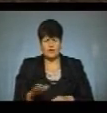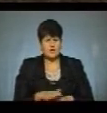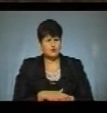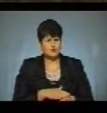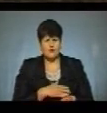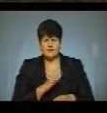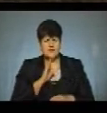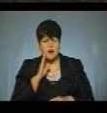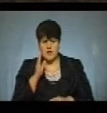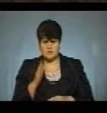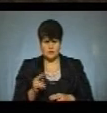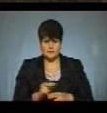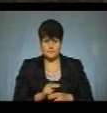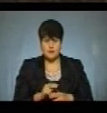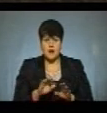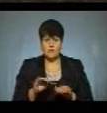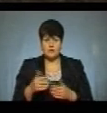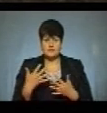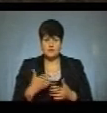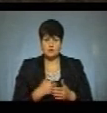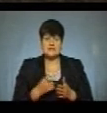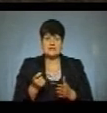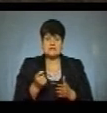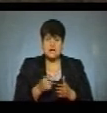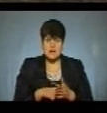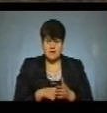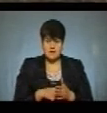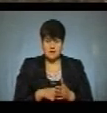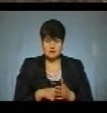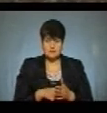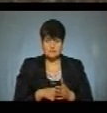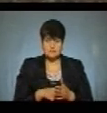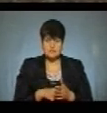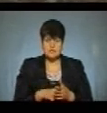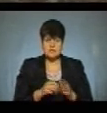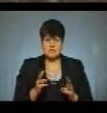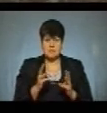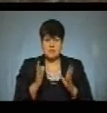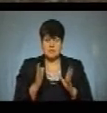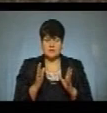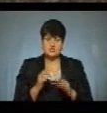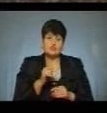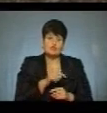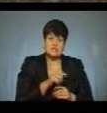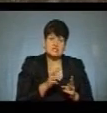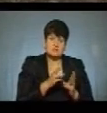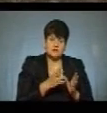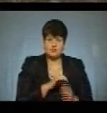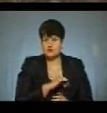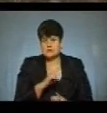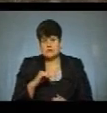від ранку, а потім вже хотіли закривати ці, а запалили, чи то вони запалили, чи воно